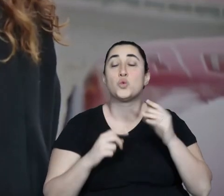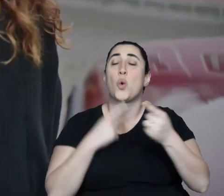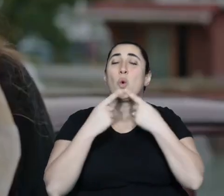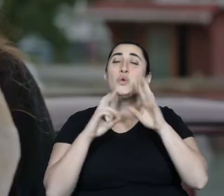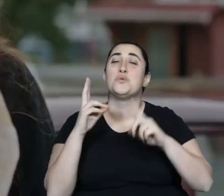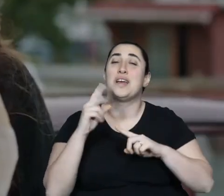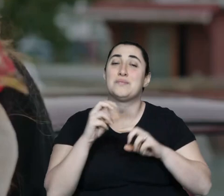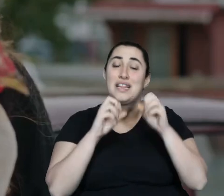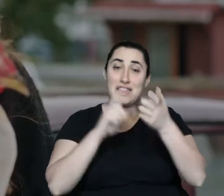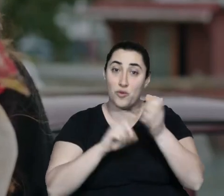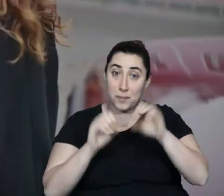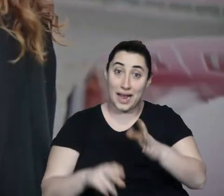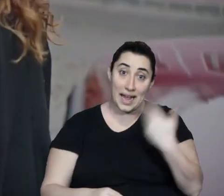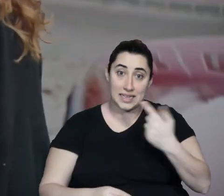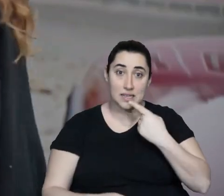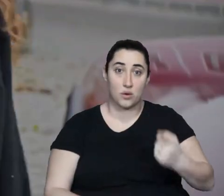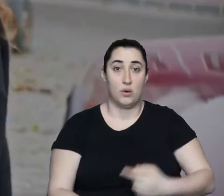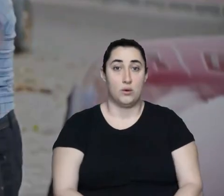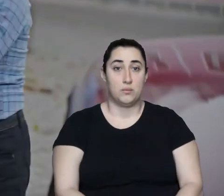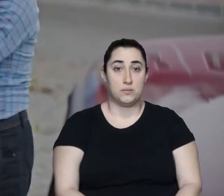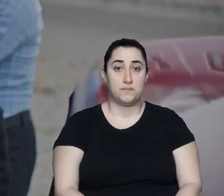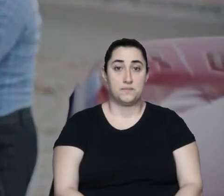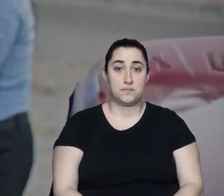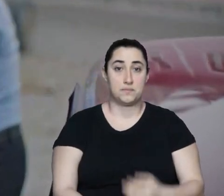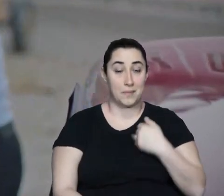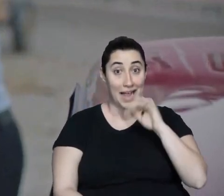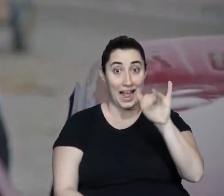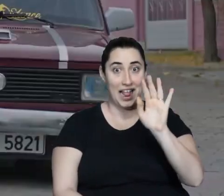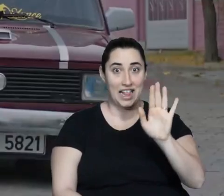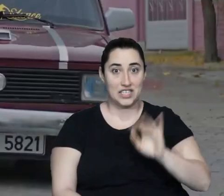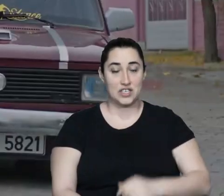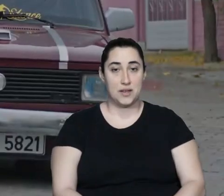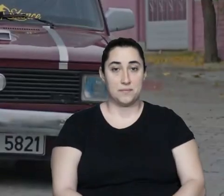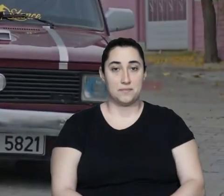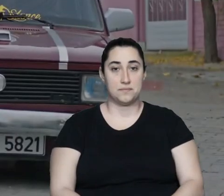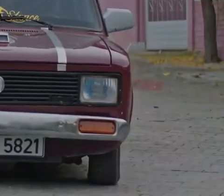konuşma İsmail. Bırak tavuğu, yürü dedim. Tamam. Ben geleceğim.